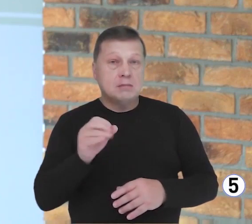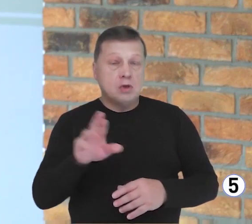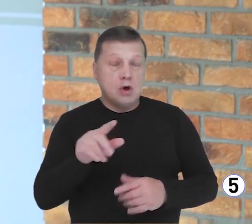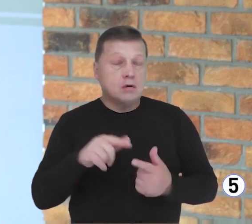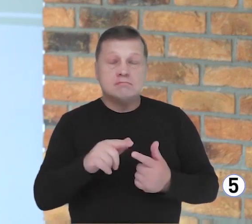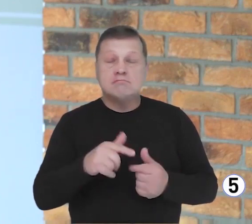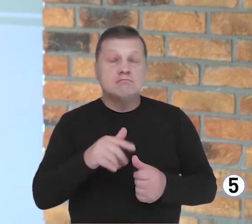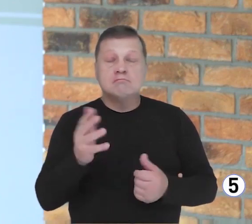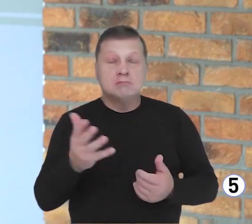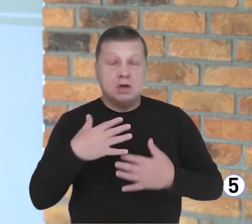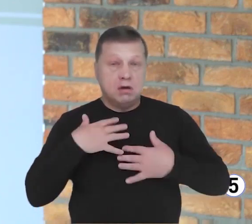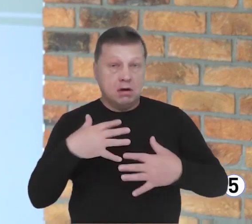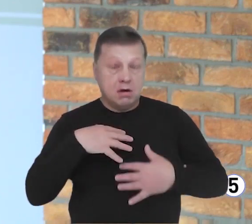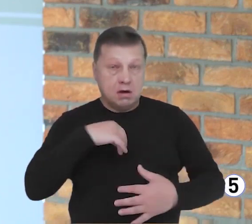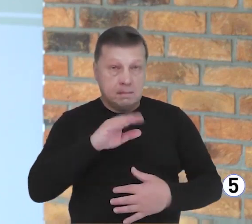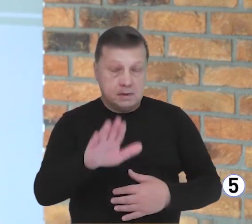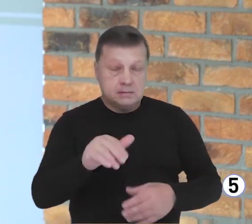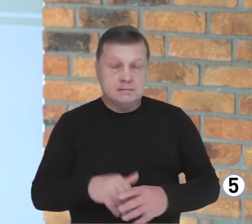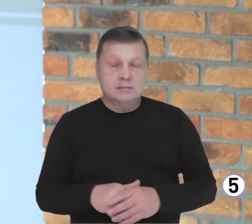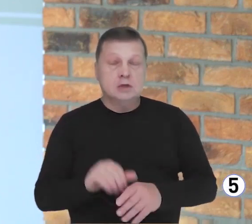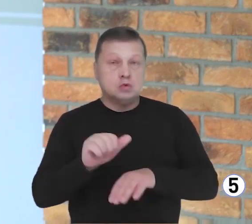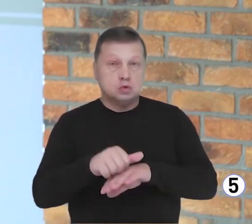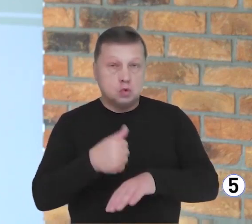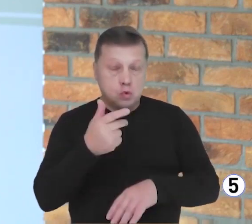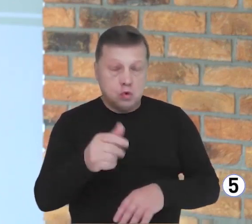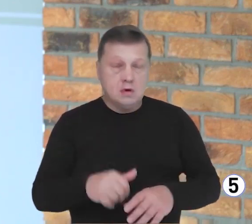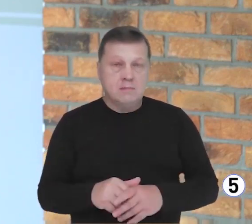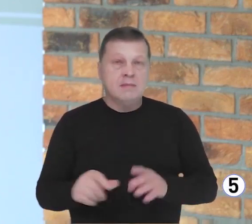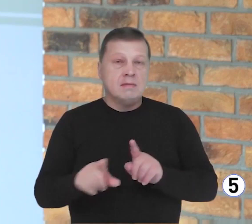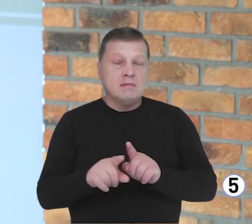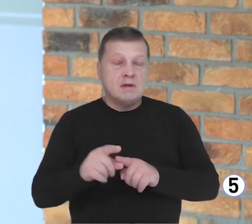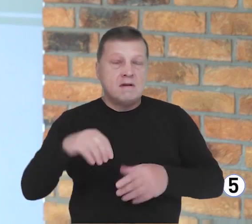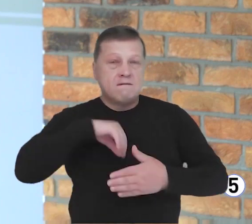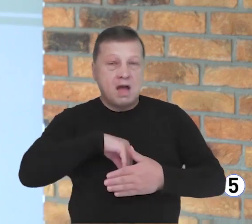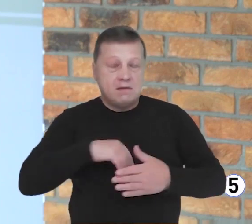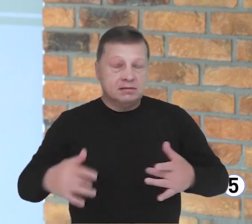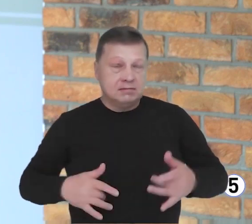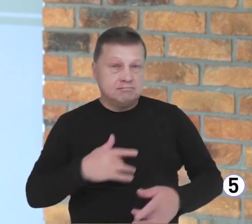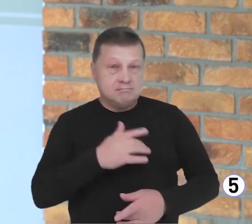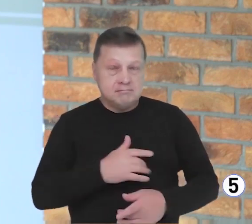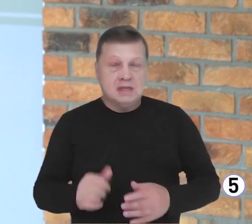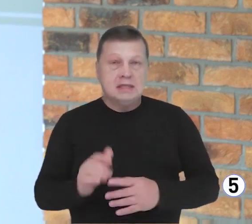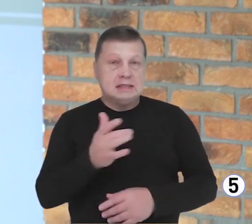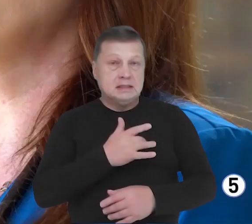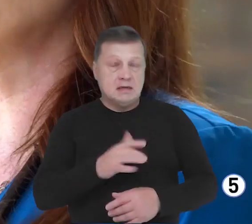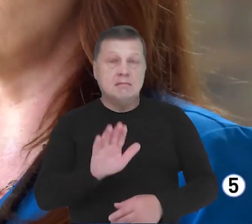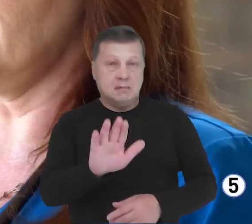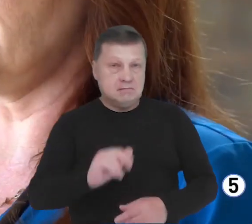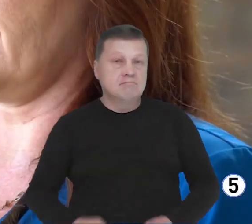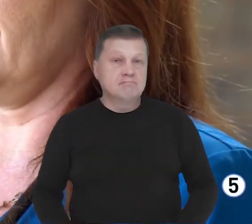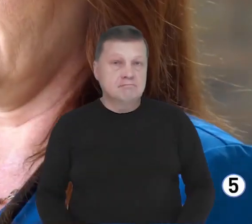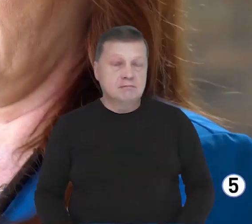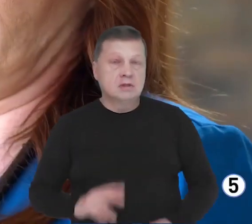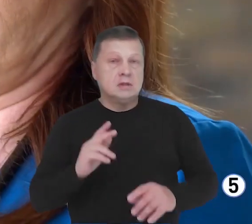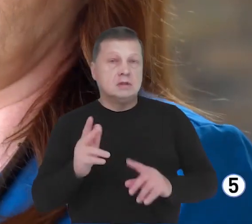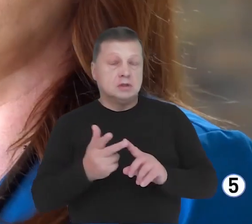ten receptor znajduje się i w drogach oddechowych, i w skórze, i w narządach wewnętrznych, i w sercu. Po